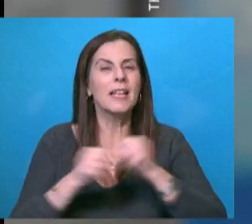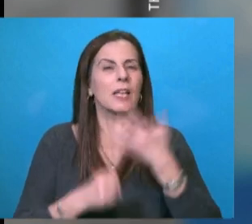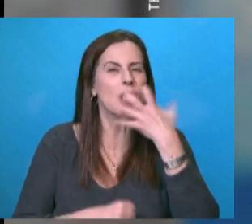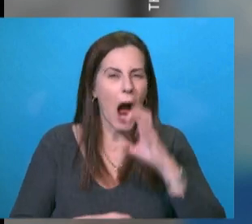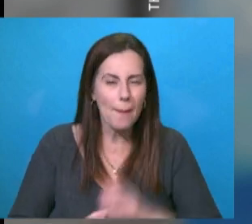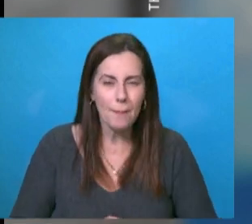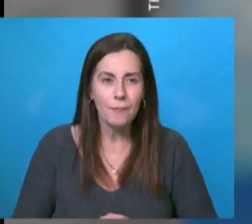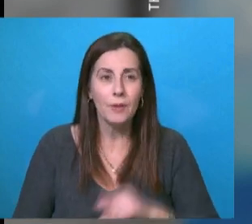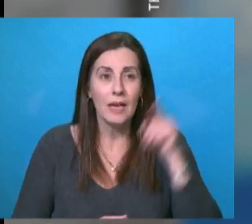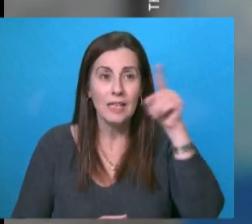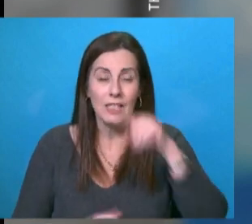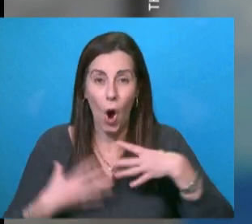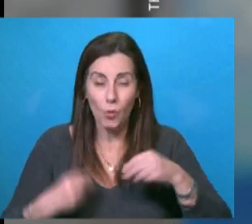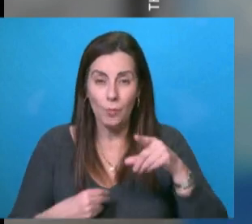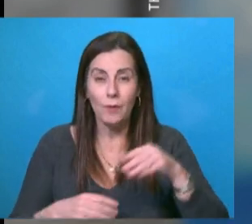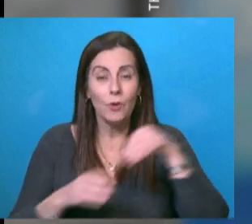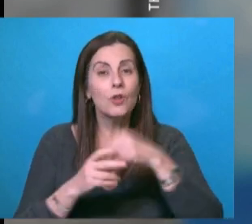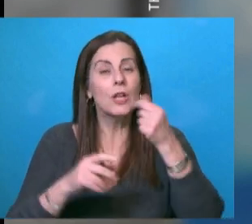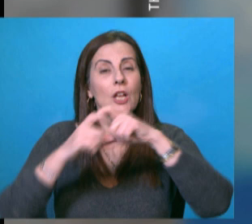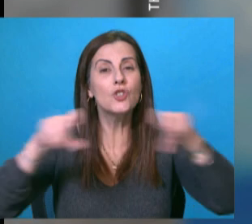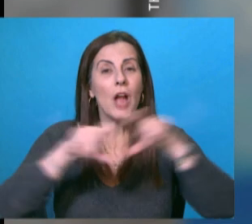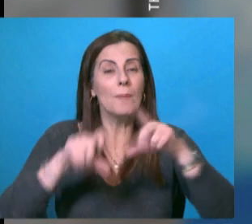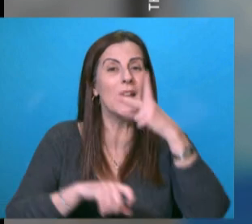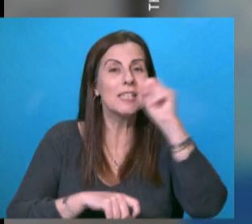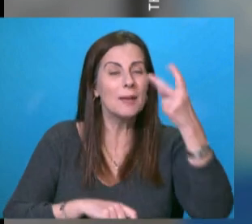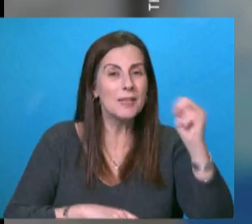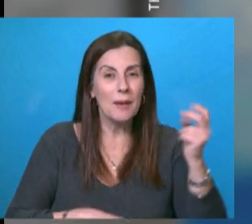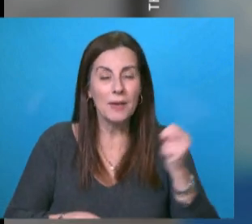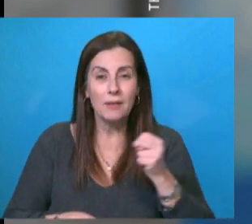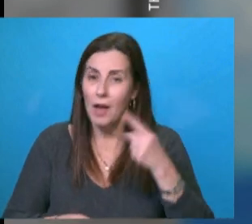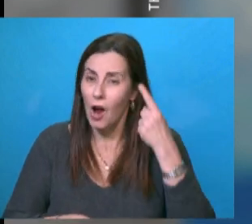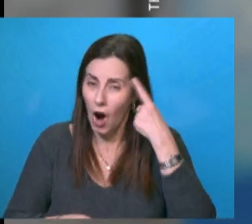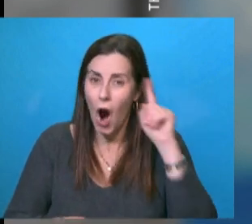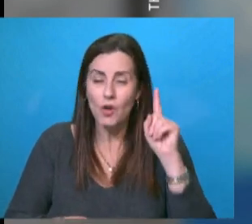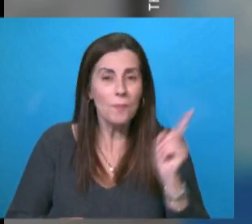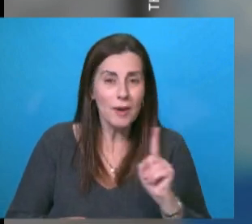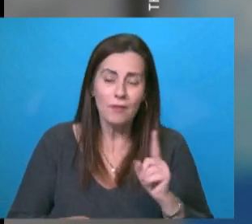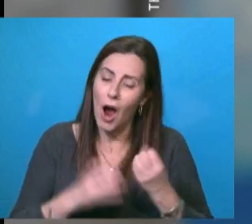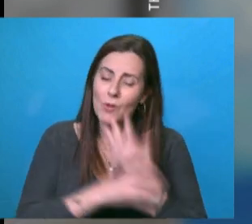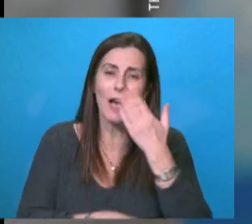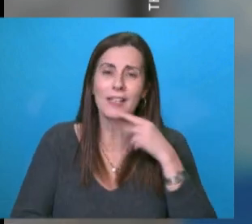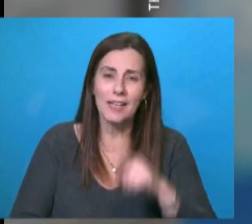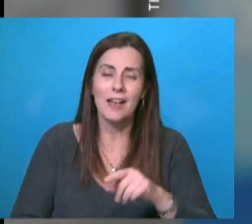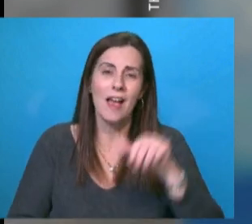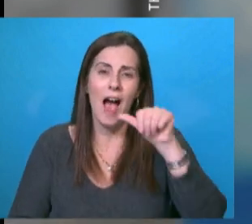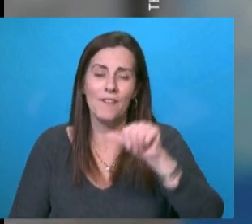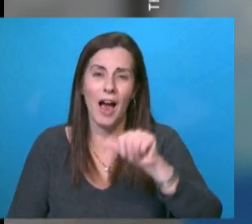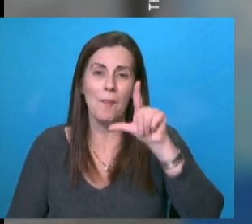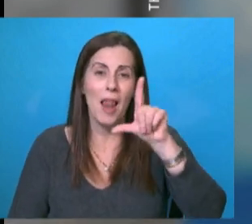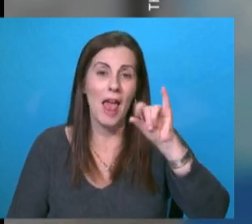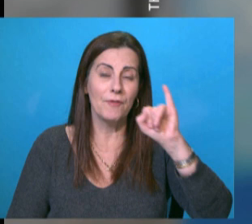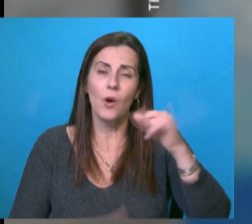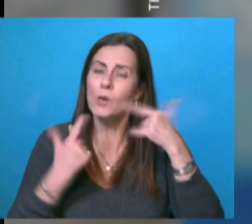של הדובה כאן מורכב משטרות של 20 שקלים, רעיון פרימוכו של היוצר הישראלי אבירם לוי. הוא הסביר שאת